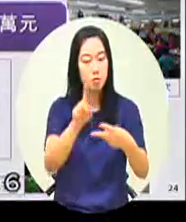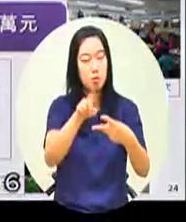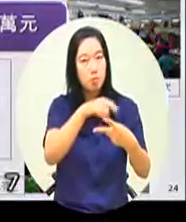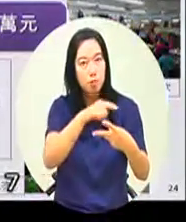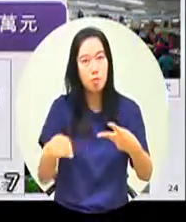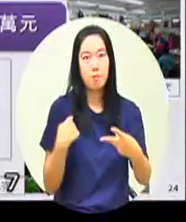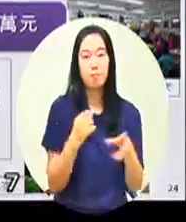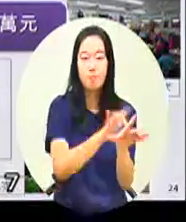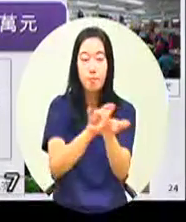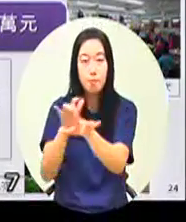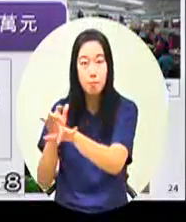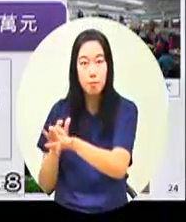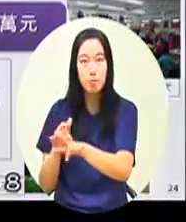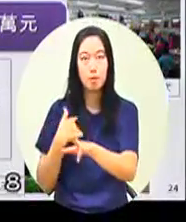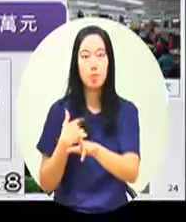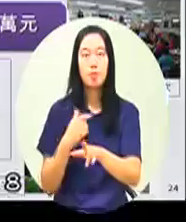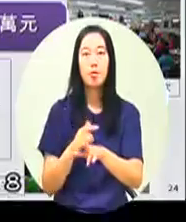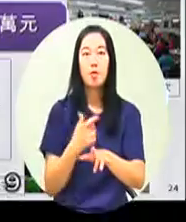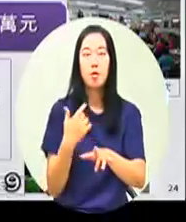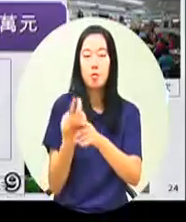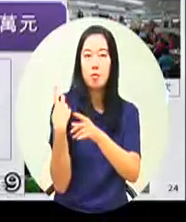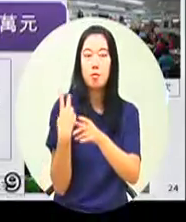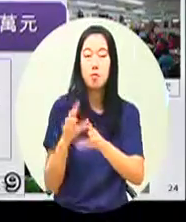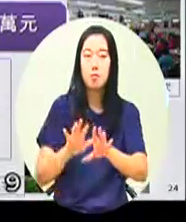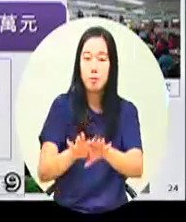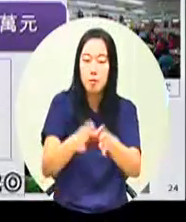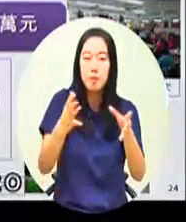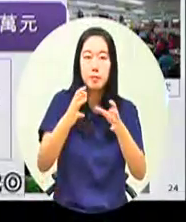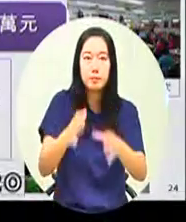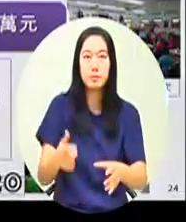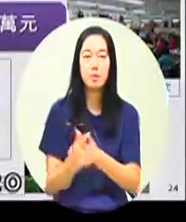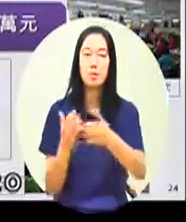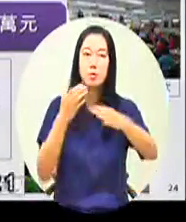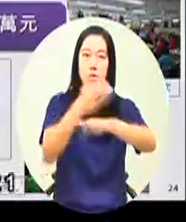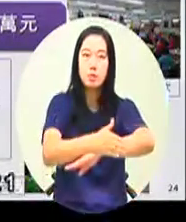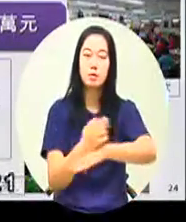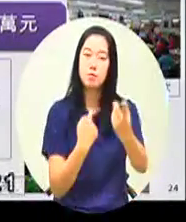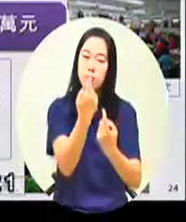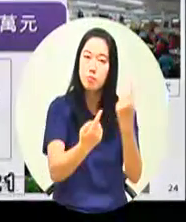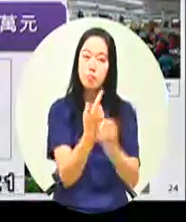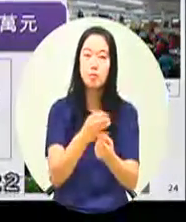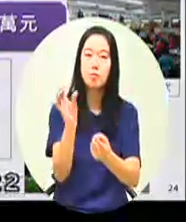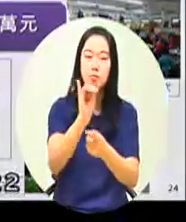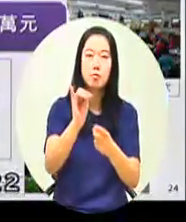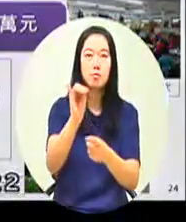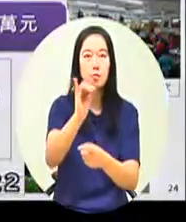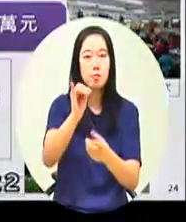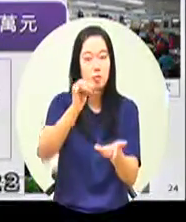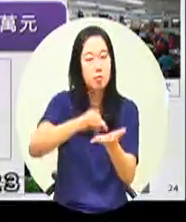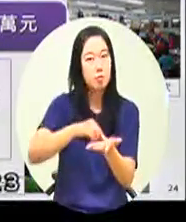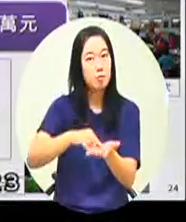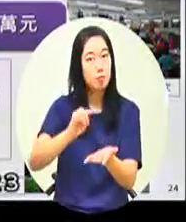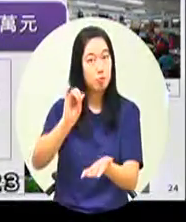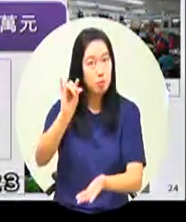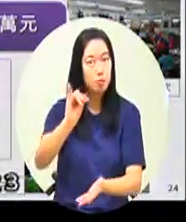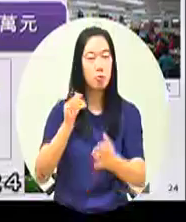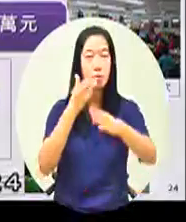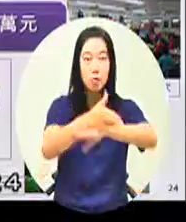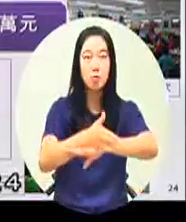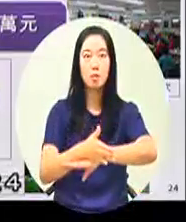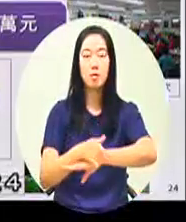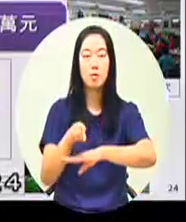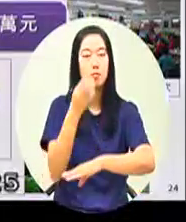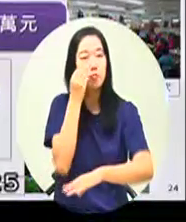102年开办以来，我们已经超过了1000多次的梯次。那么在观光农业集带方面呢，已经有